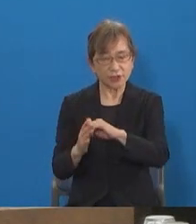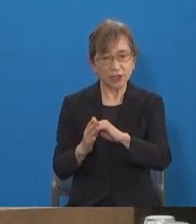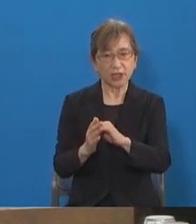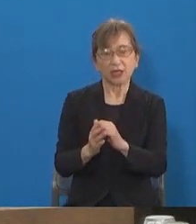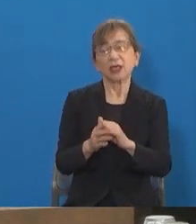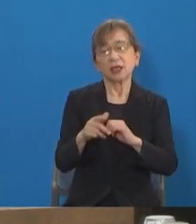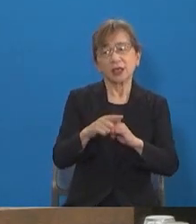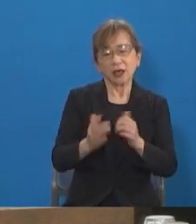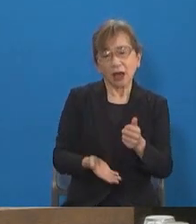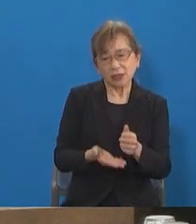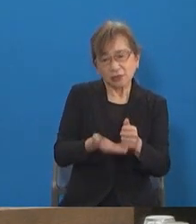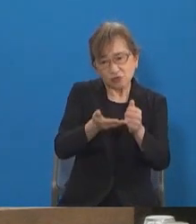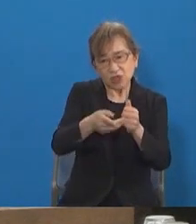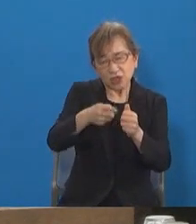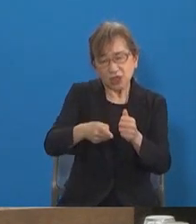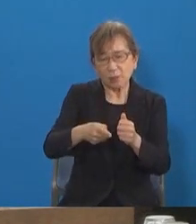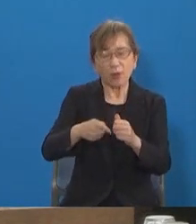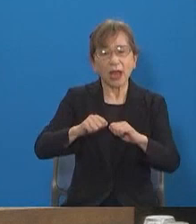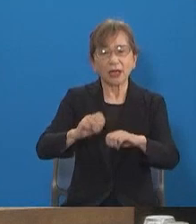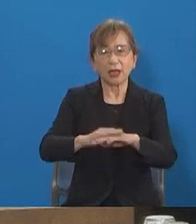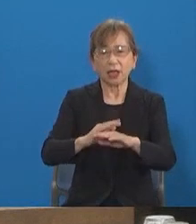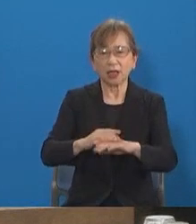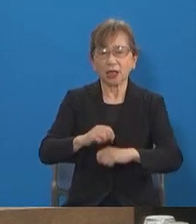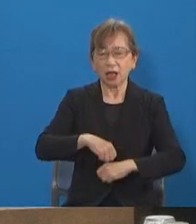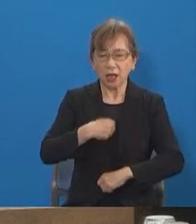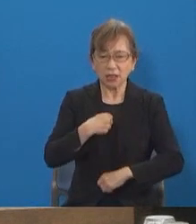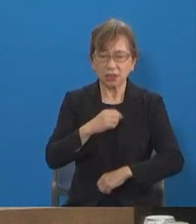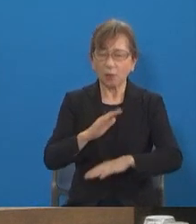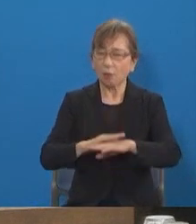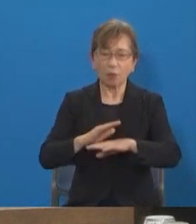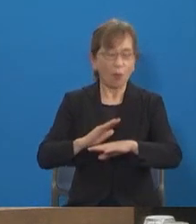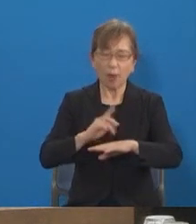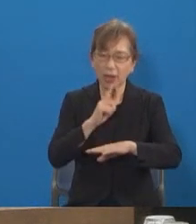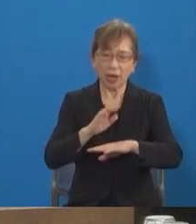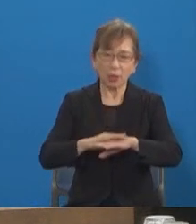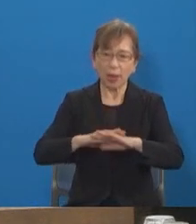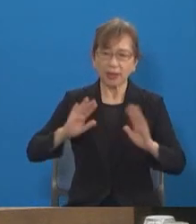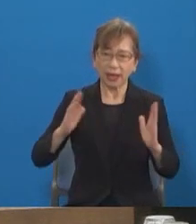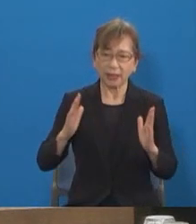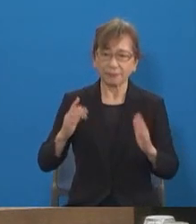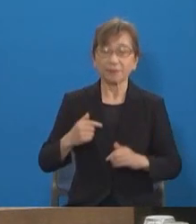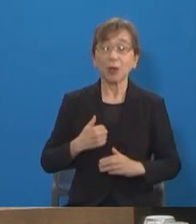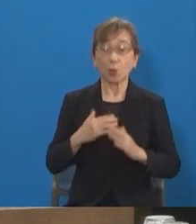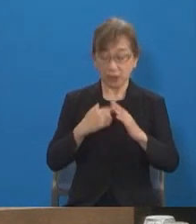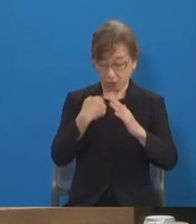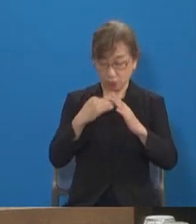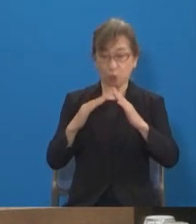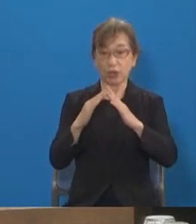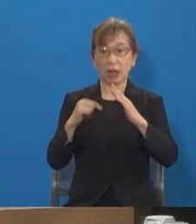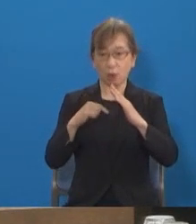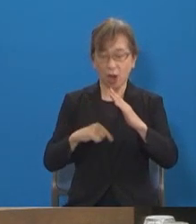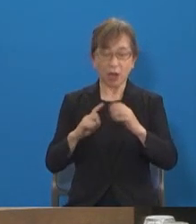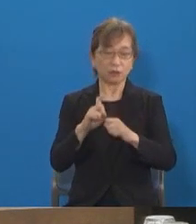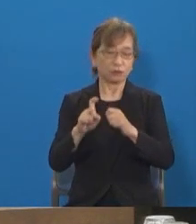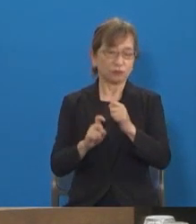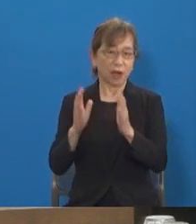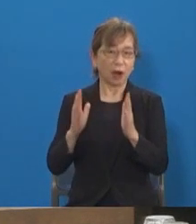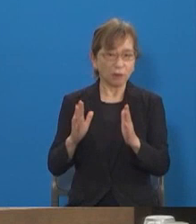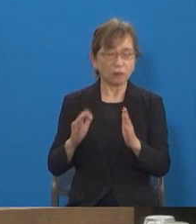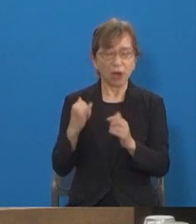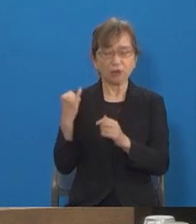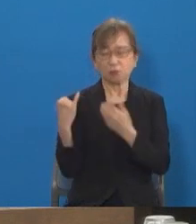分担の在り方に正解はありません。我が家は10年以上、 完全に妻によるワンオペで